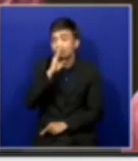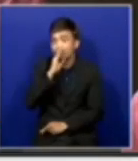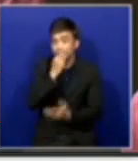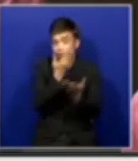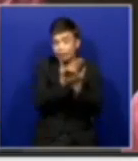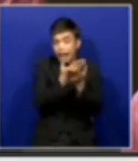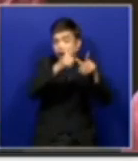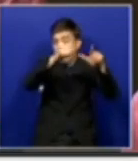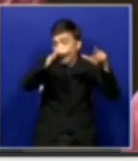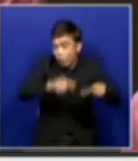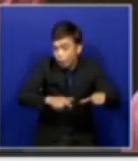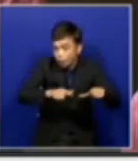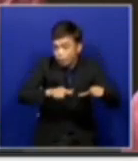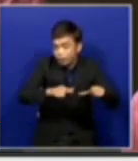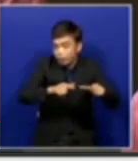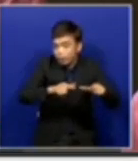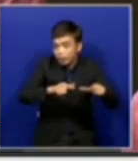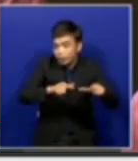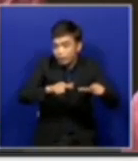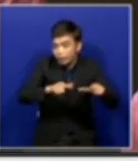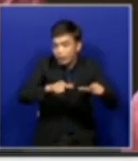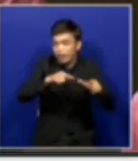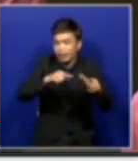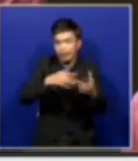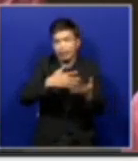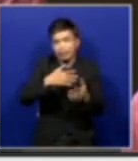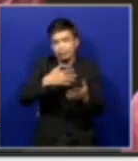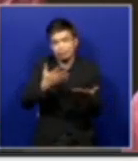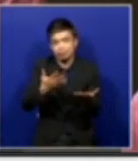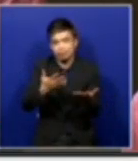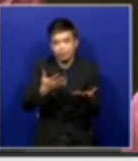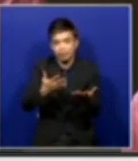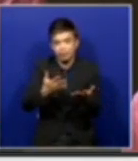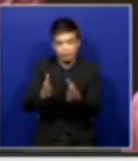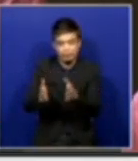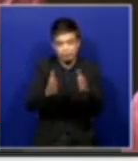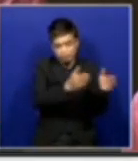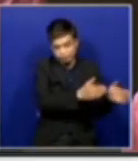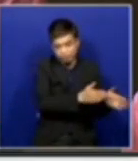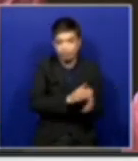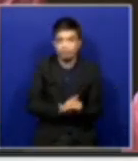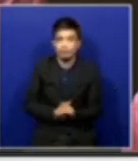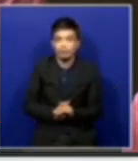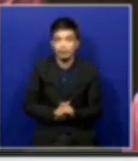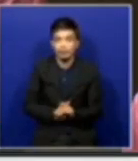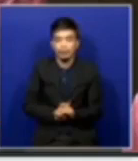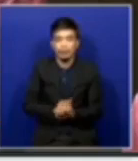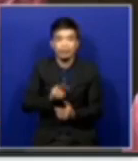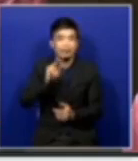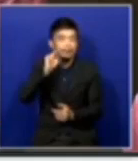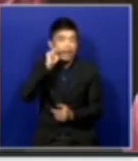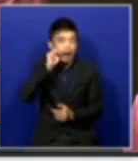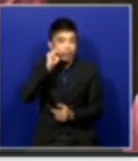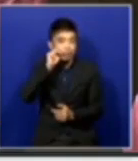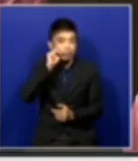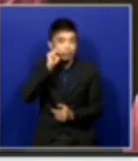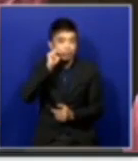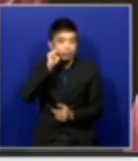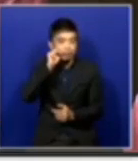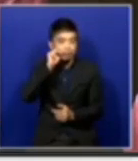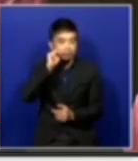กระตุ้นเศรษฐกิจลงเนี่ยก็ยังได้นะครับเรื่องของชลประทานนี่สำคัญนะครับอีสานนะครับน้ำ